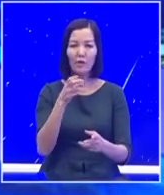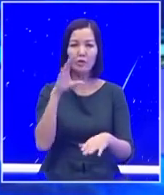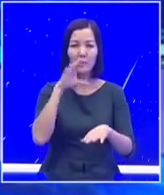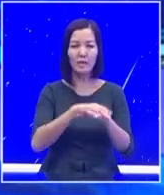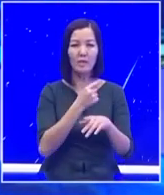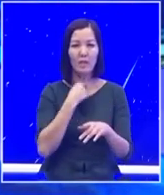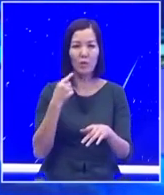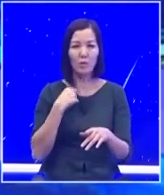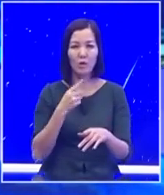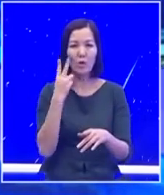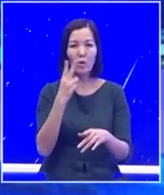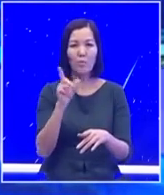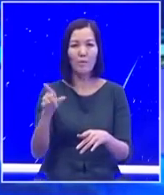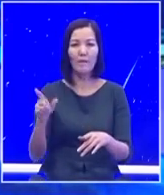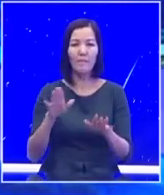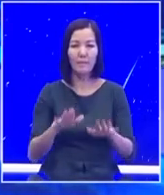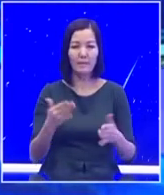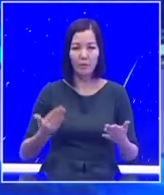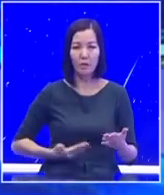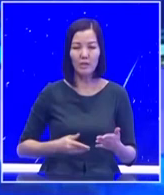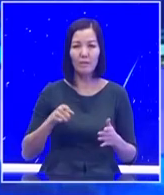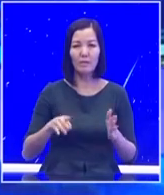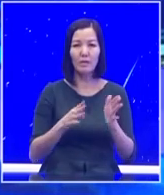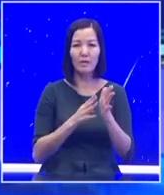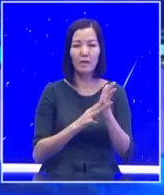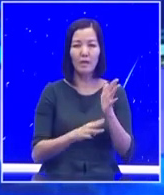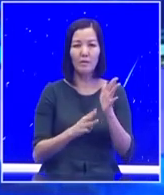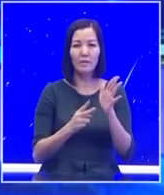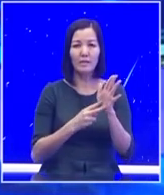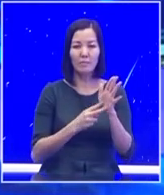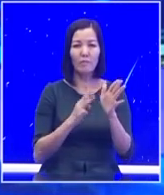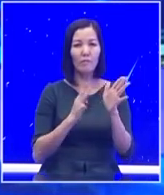задержаны в Талдыкургане. Оба являются местными жителями